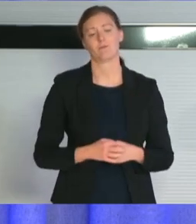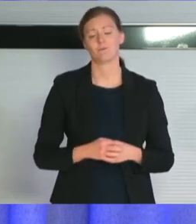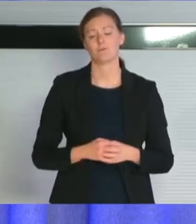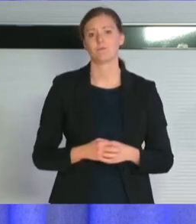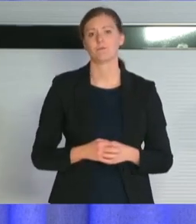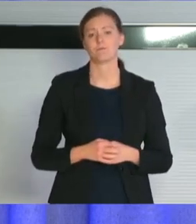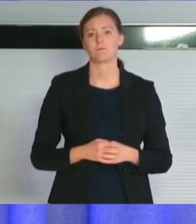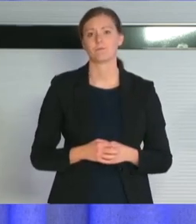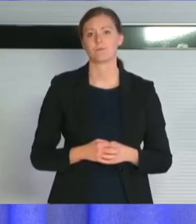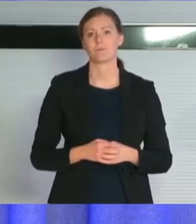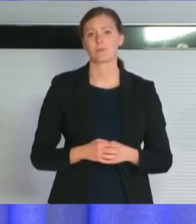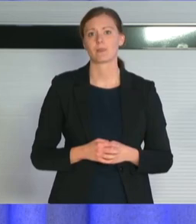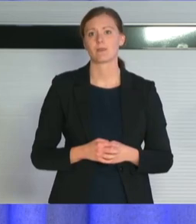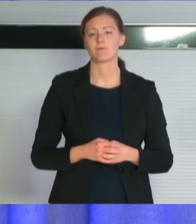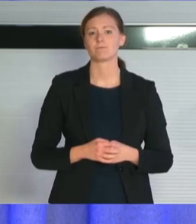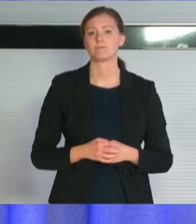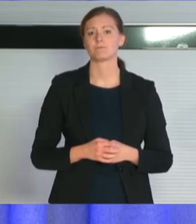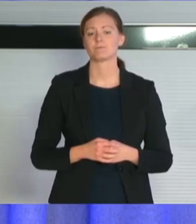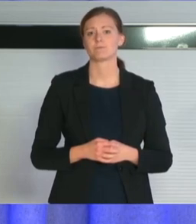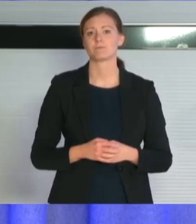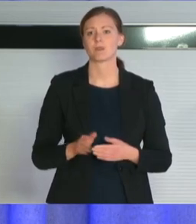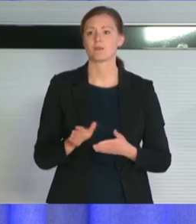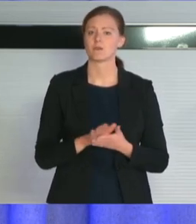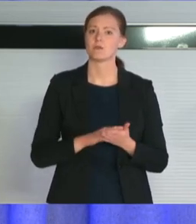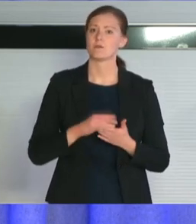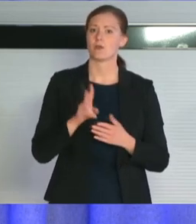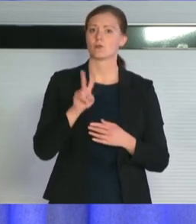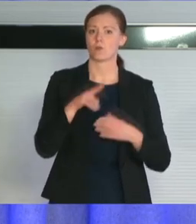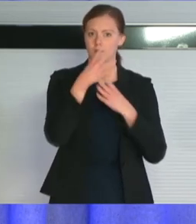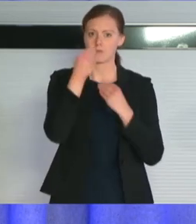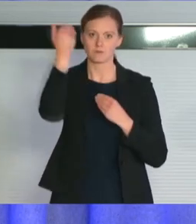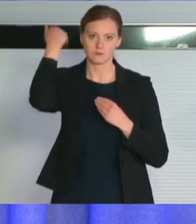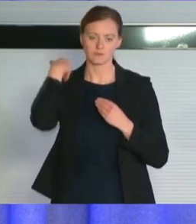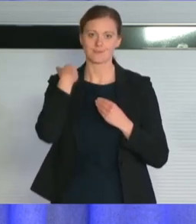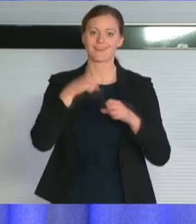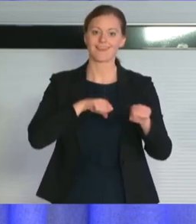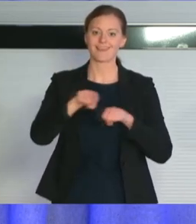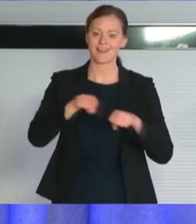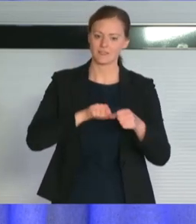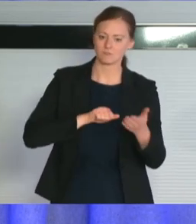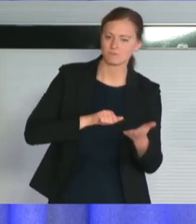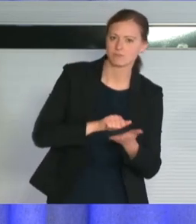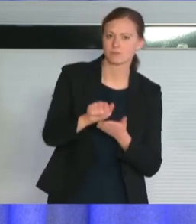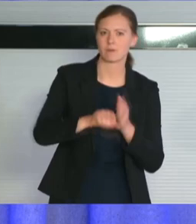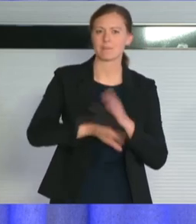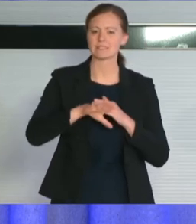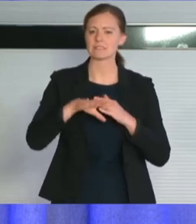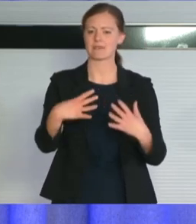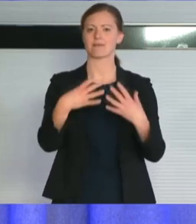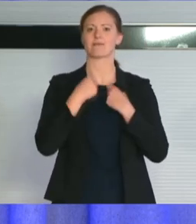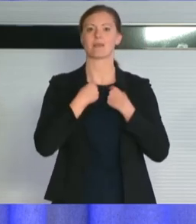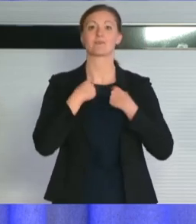Så er det jo slik at 12. mars iverksatte regjeringen de mest inngripende tiltakene vi har hatt i Norge i